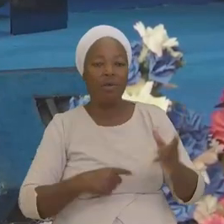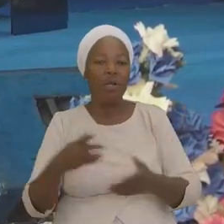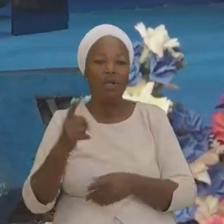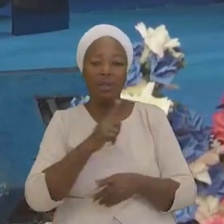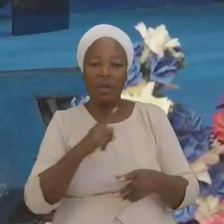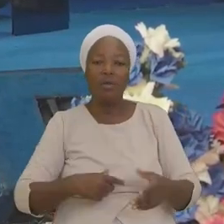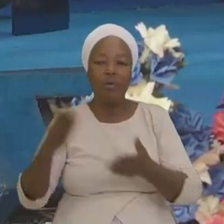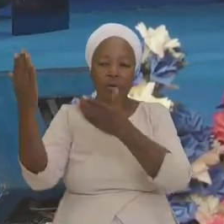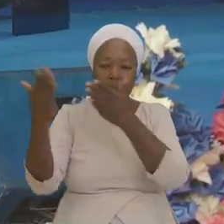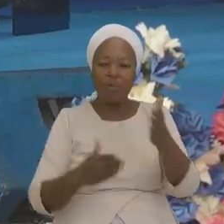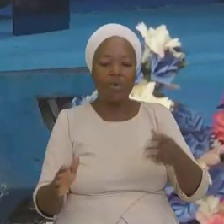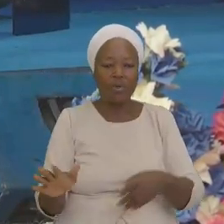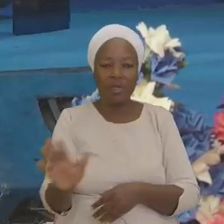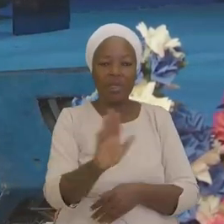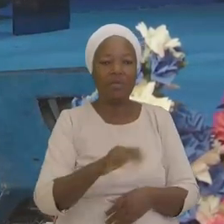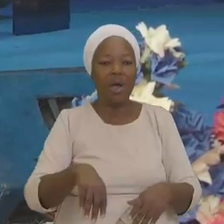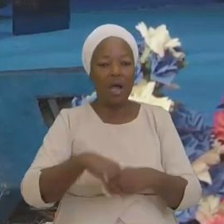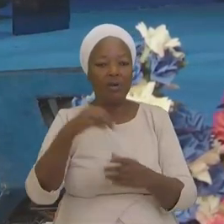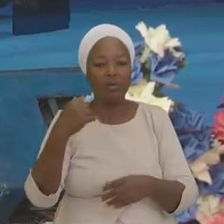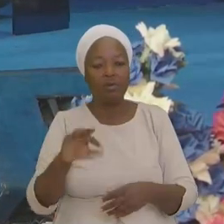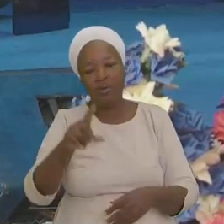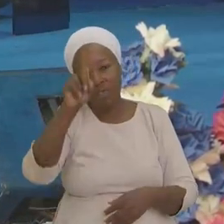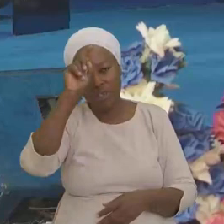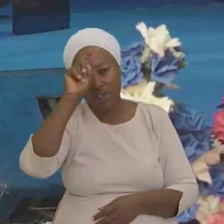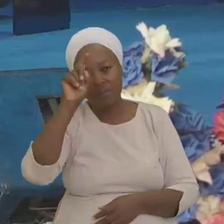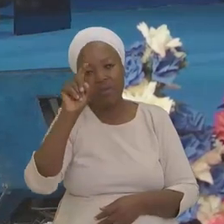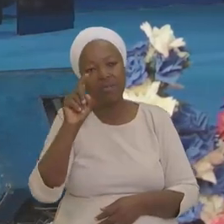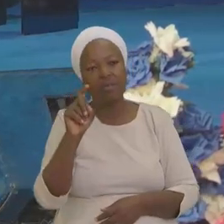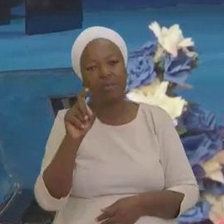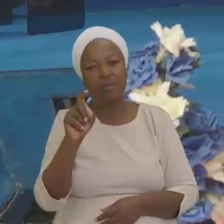Par un prophète, le Seigneur les a fait sortir hors d'Égypte.